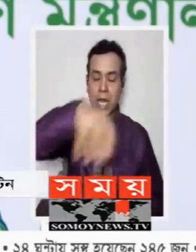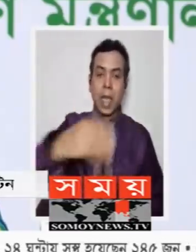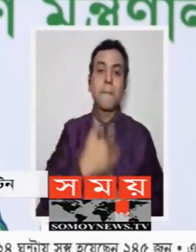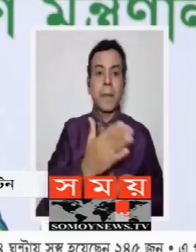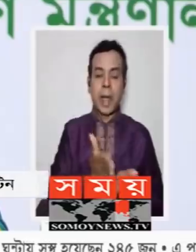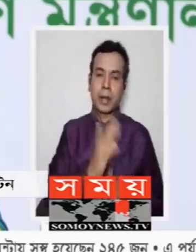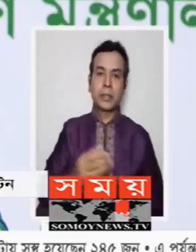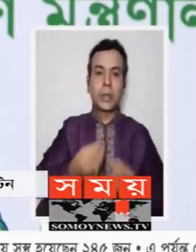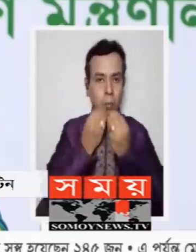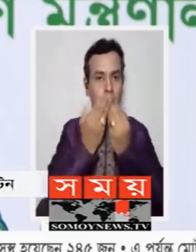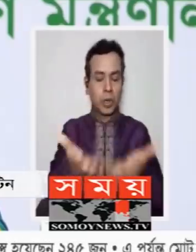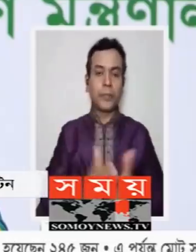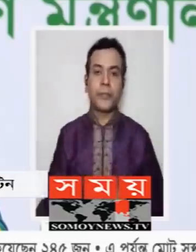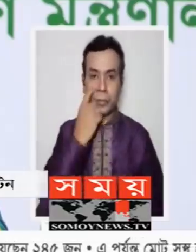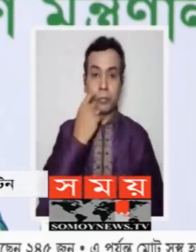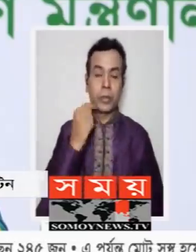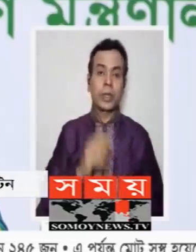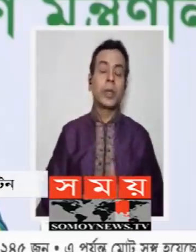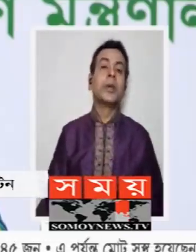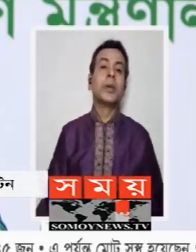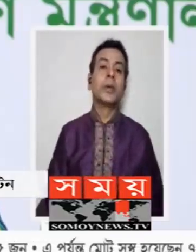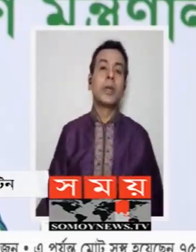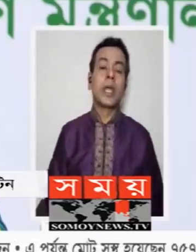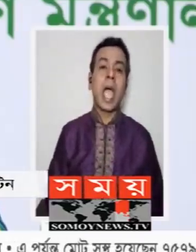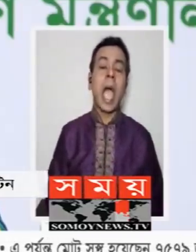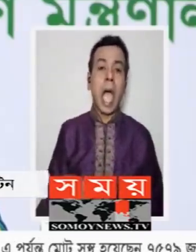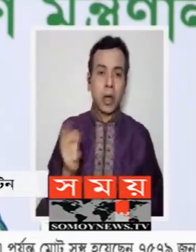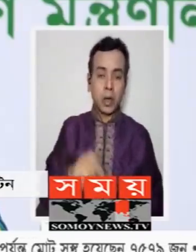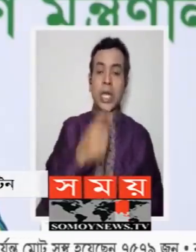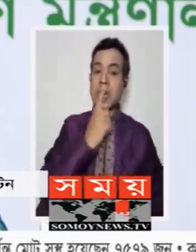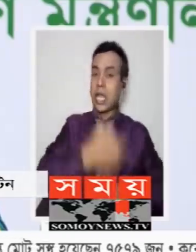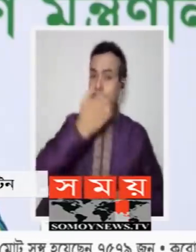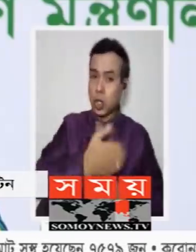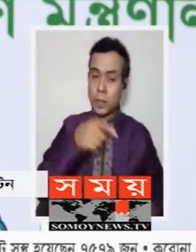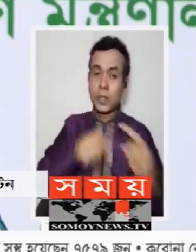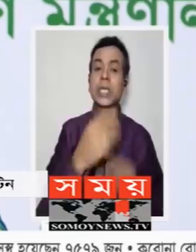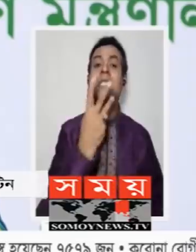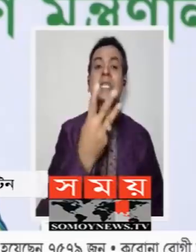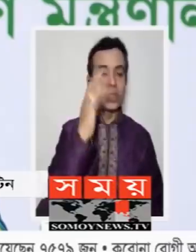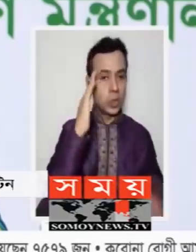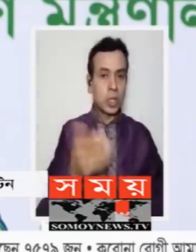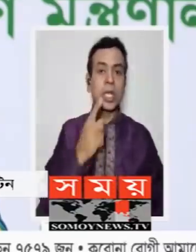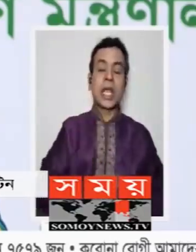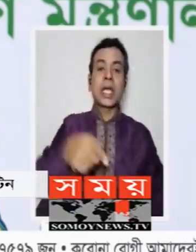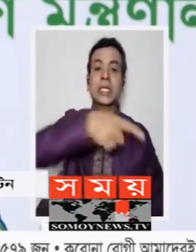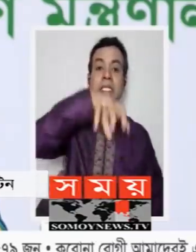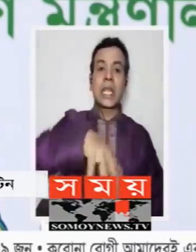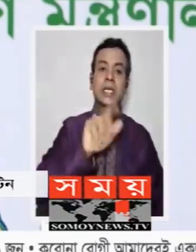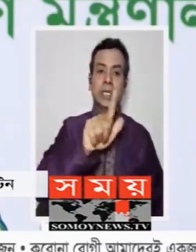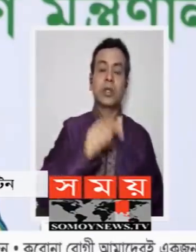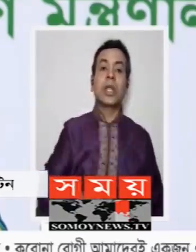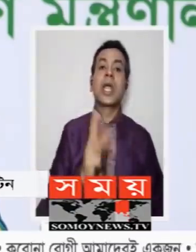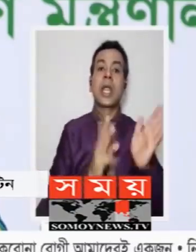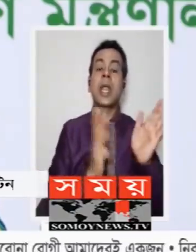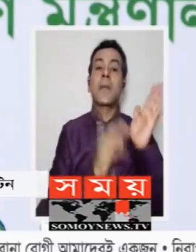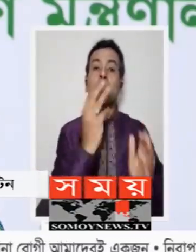গেছেন 1 জন। এই ছিল আমাদের কাছে বয়সভিত্তিক এবং এলাকাভিত্তিক পরিসংখ্যান। তবে এলাকাকে আরও